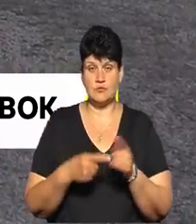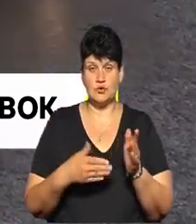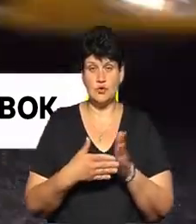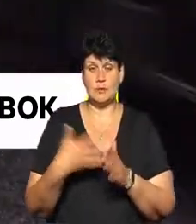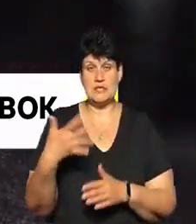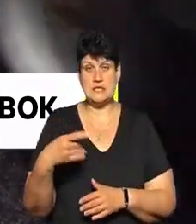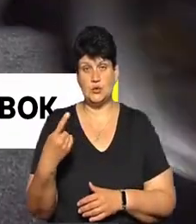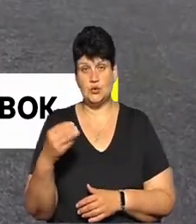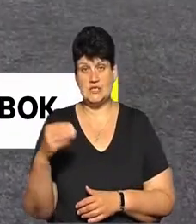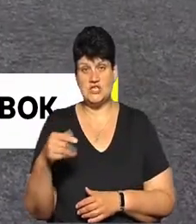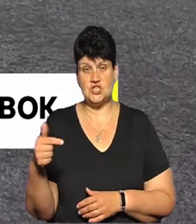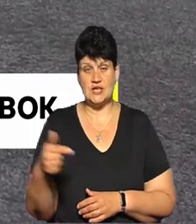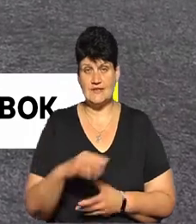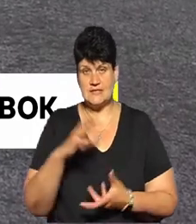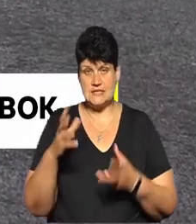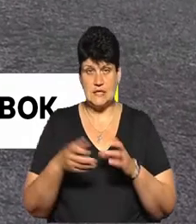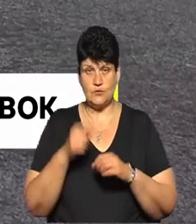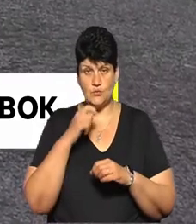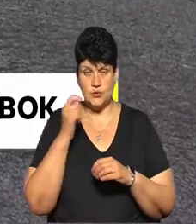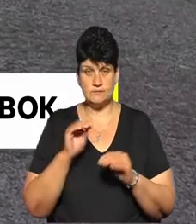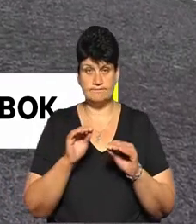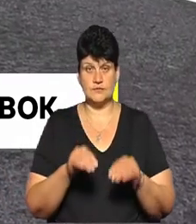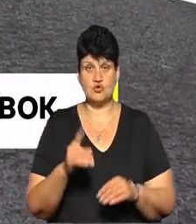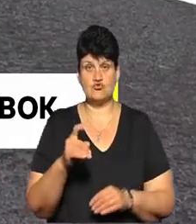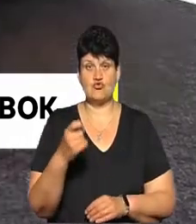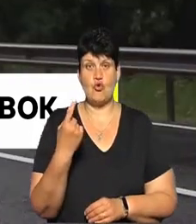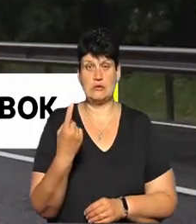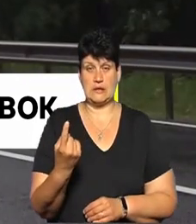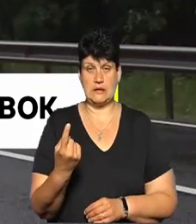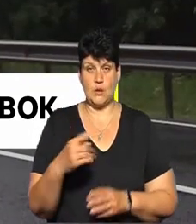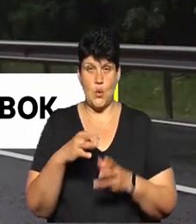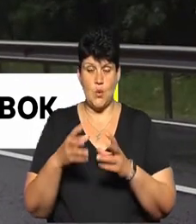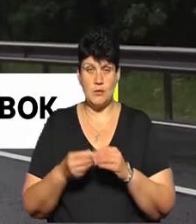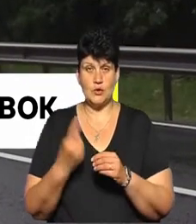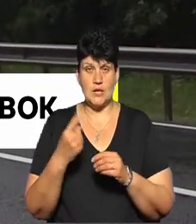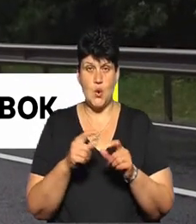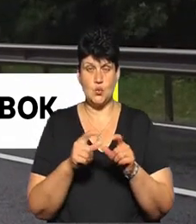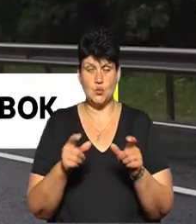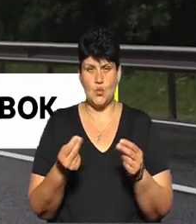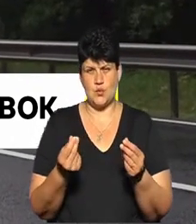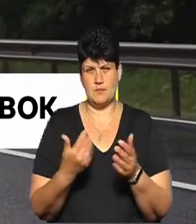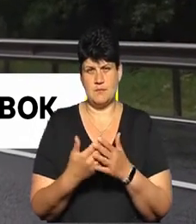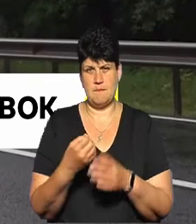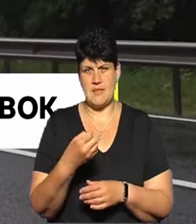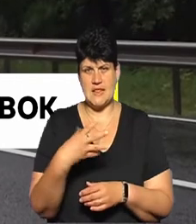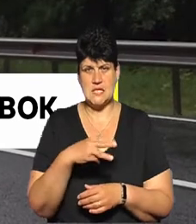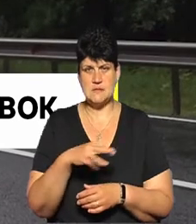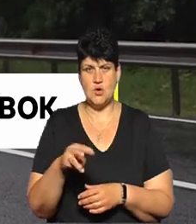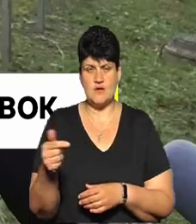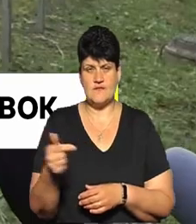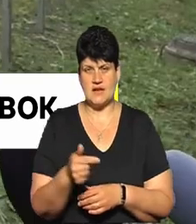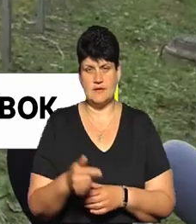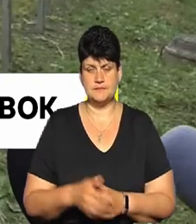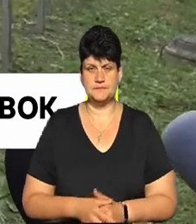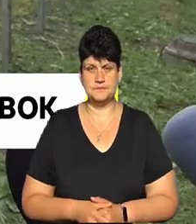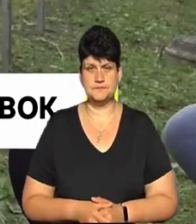гривень. Загалом в Україні встановили 101 такий комплекс. Одна конструкція коштує приблизно 15 мільйонів гривень, каже Микола Довгошия.